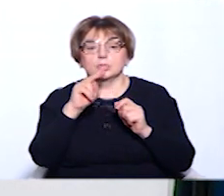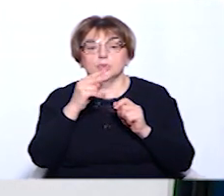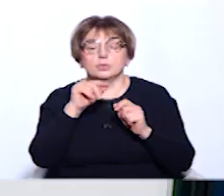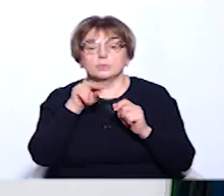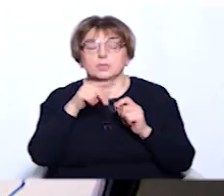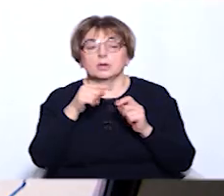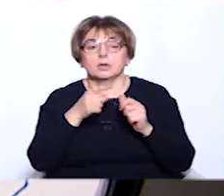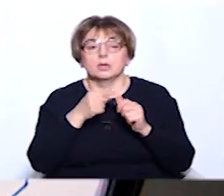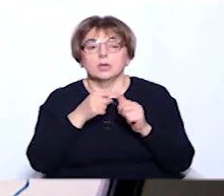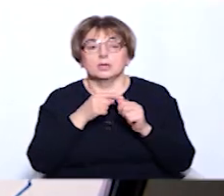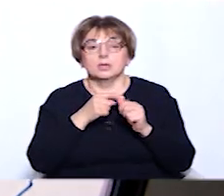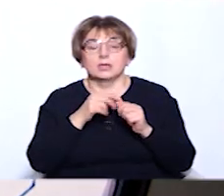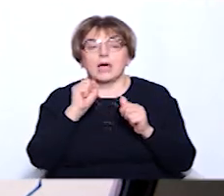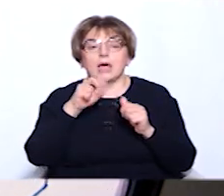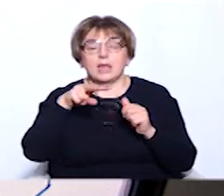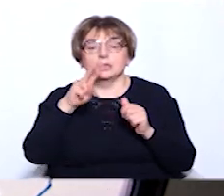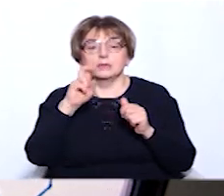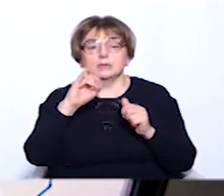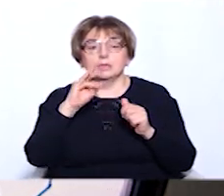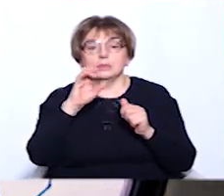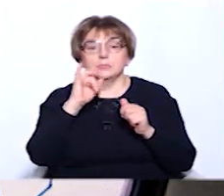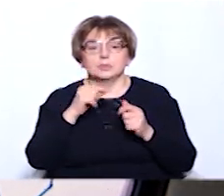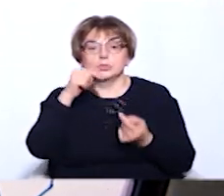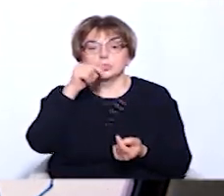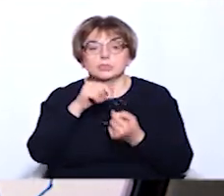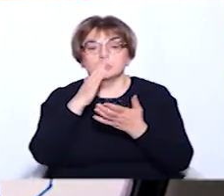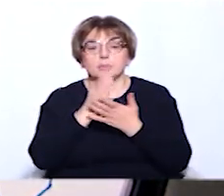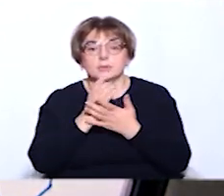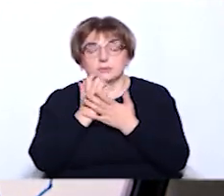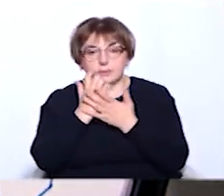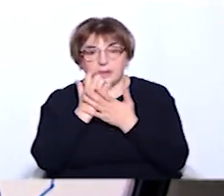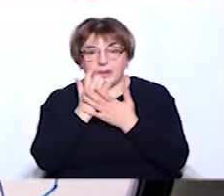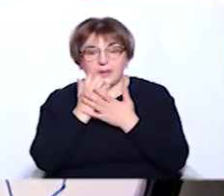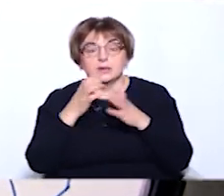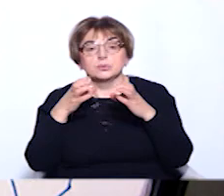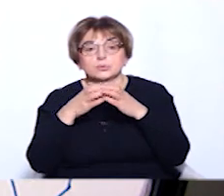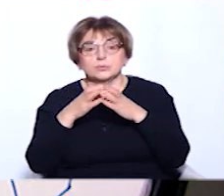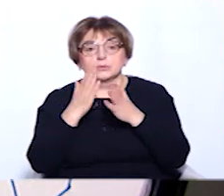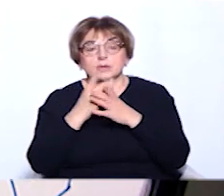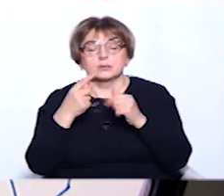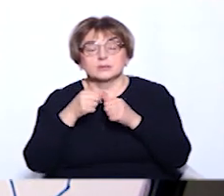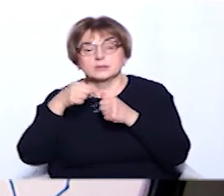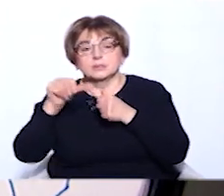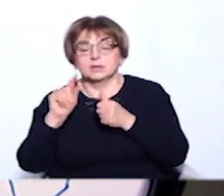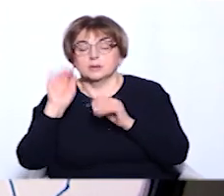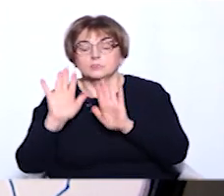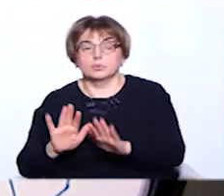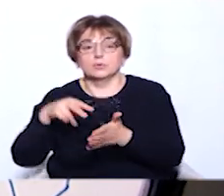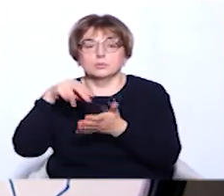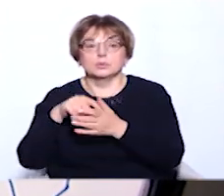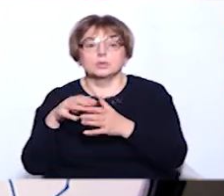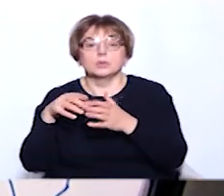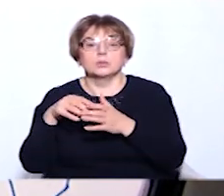CN H2N-2 ფორმულით კი ალკინები. შესაბამისად გვაქვს კლასიფიკაციაში ცალკე მდგომი ჯგუფი,